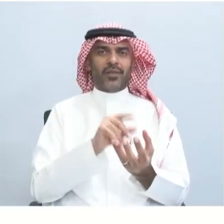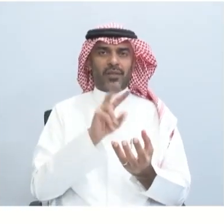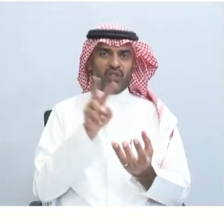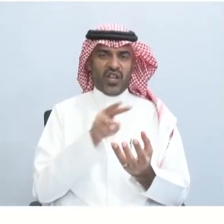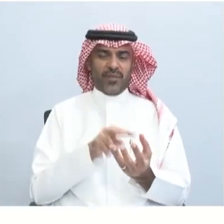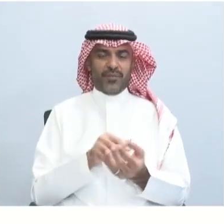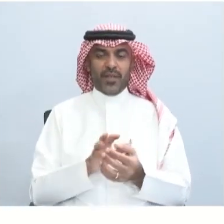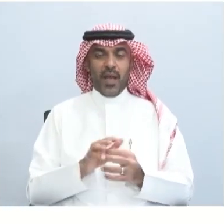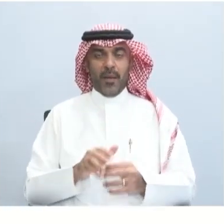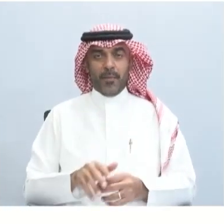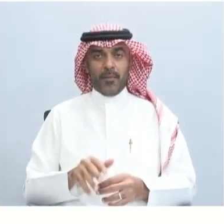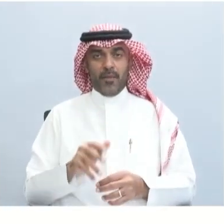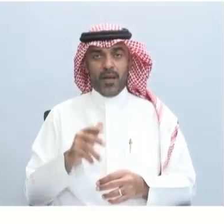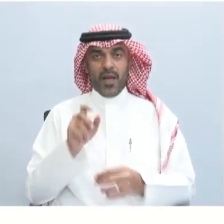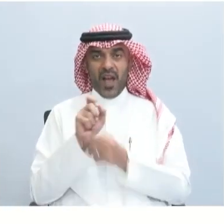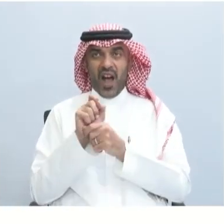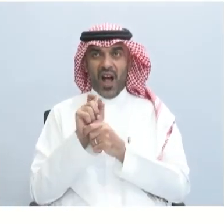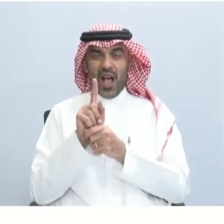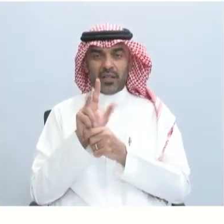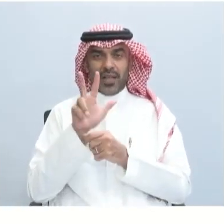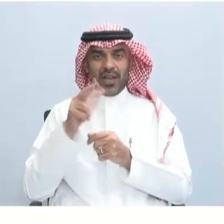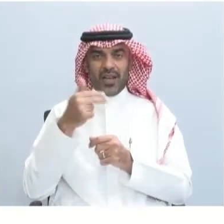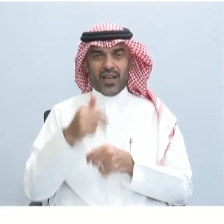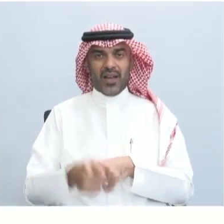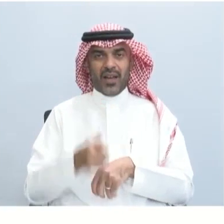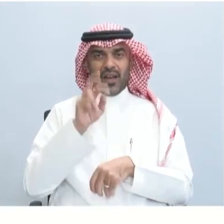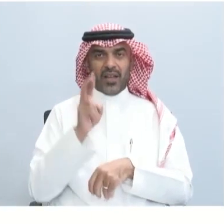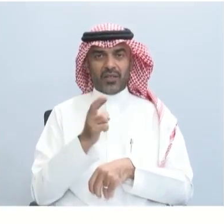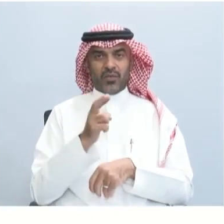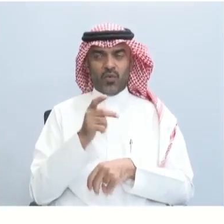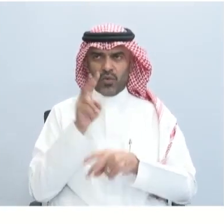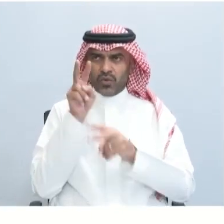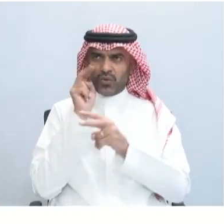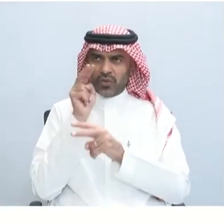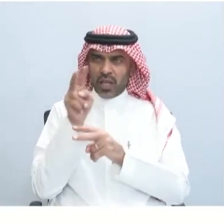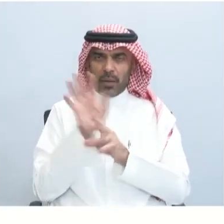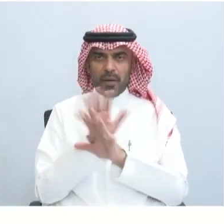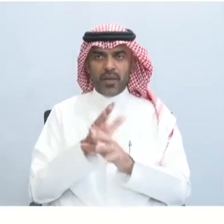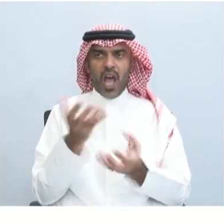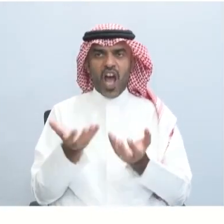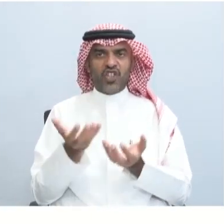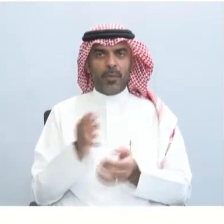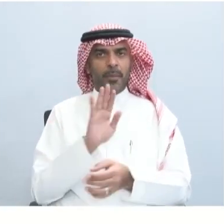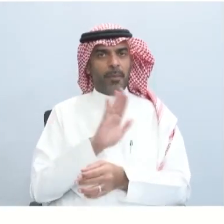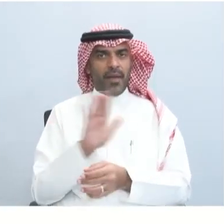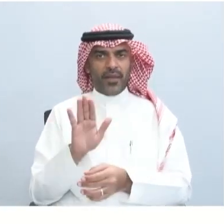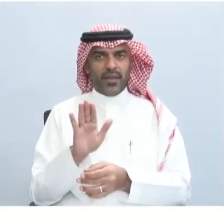ماده لا شكل له ولا حجم له ثابت